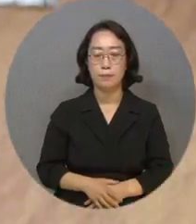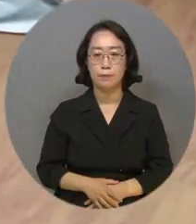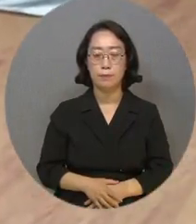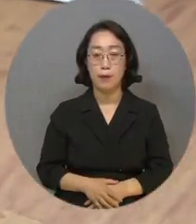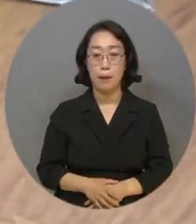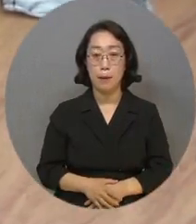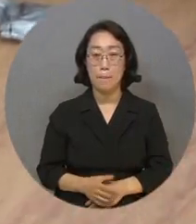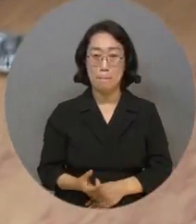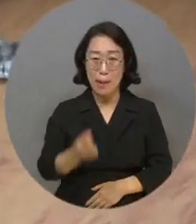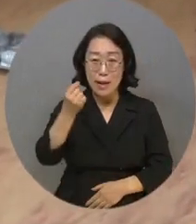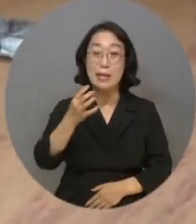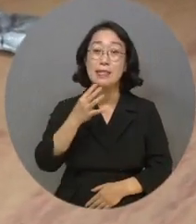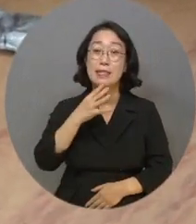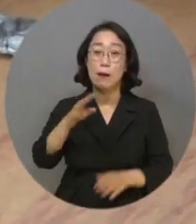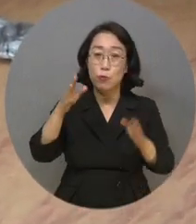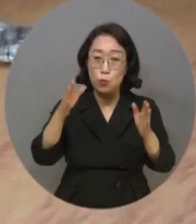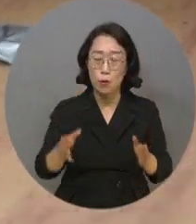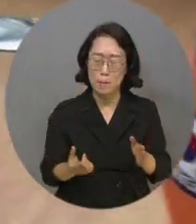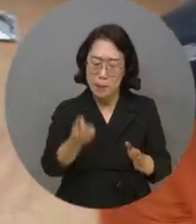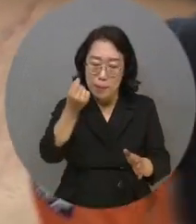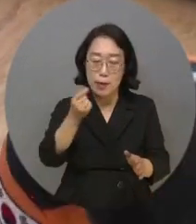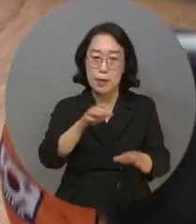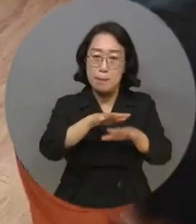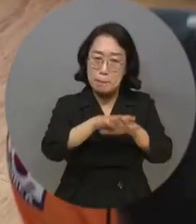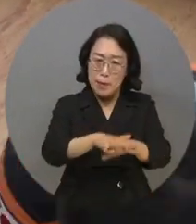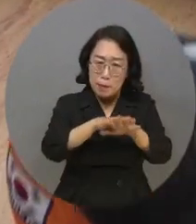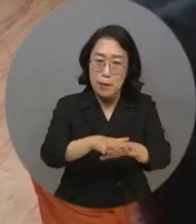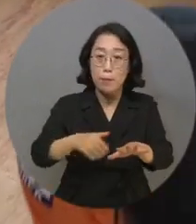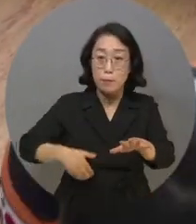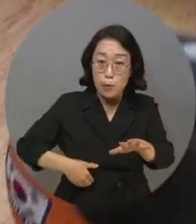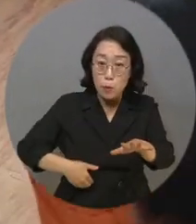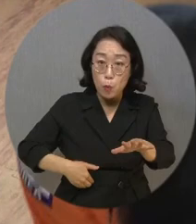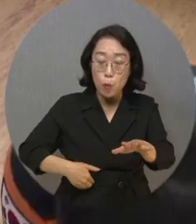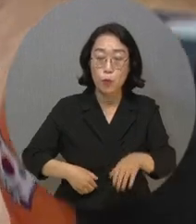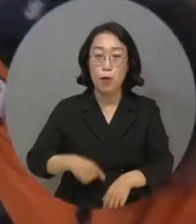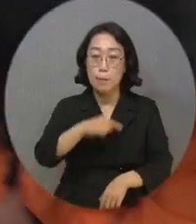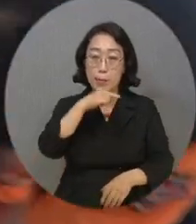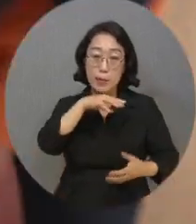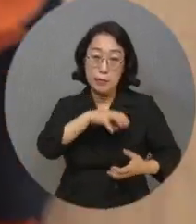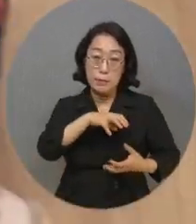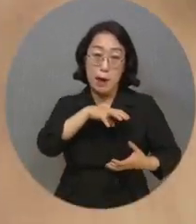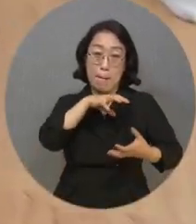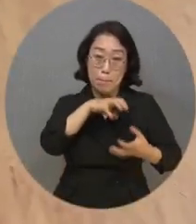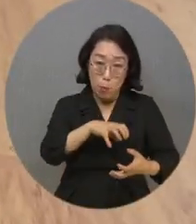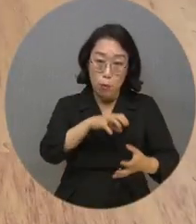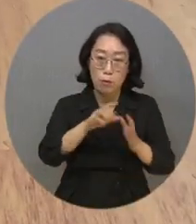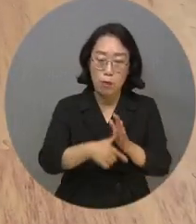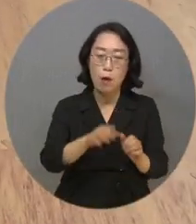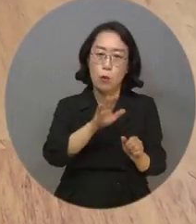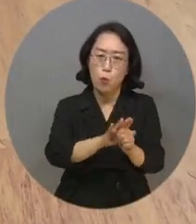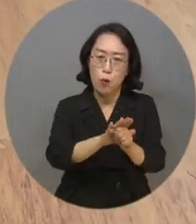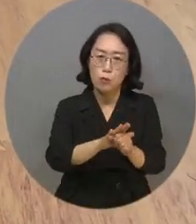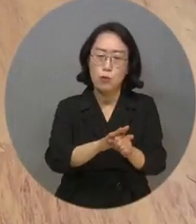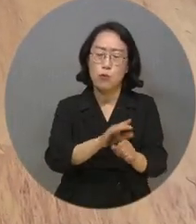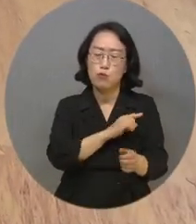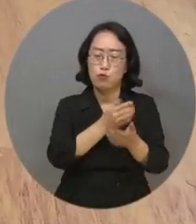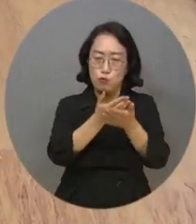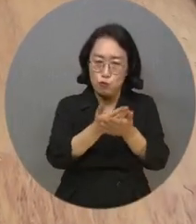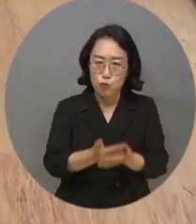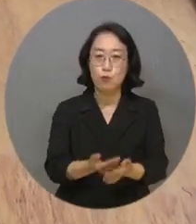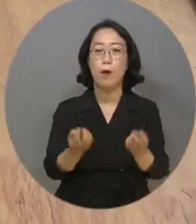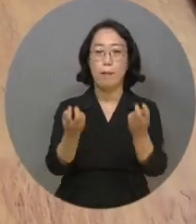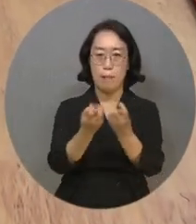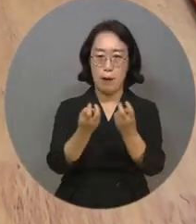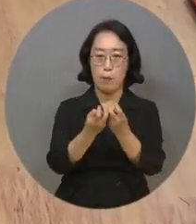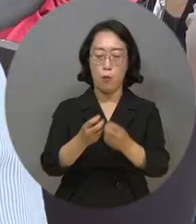골든타임, 4분의 기적이라고 불리는 심폐소생술은 심정지 환자의 생존을 결정짓는 매우 중요한 응급처치 가운데